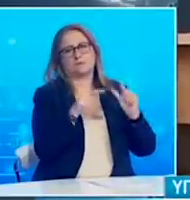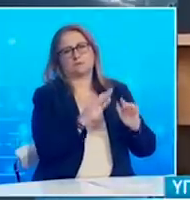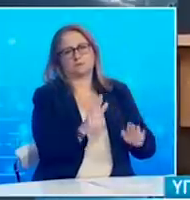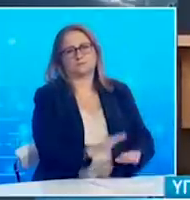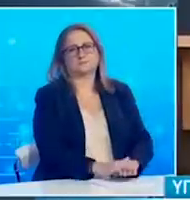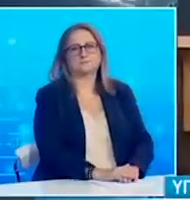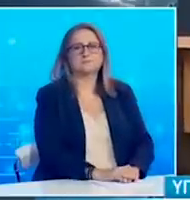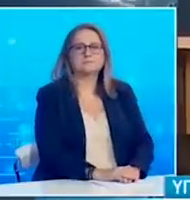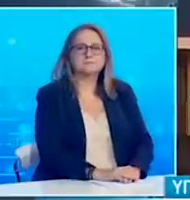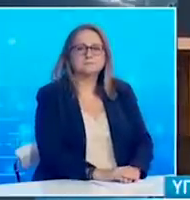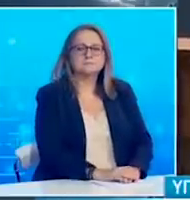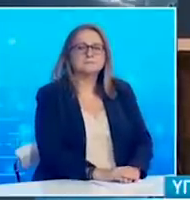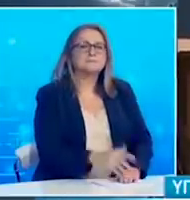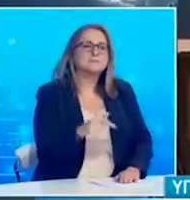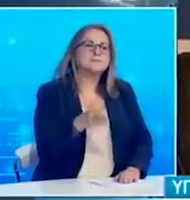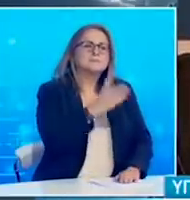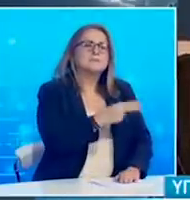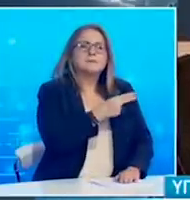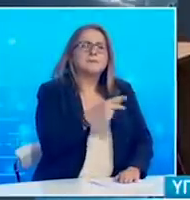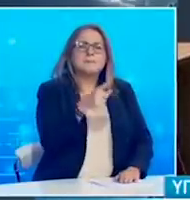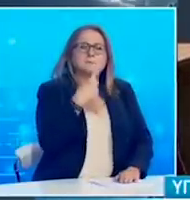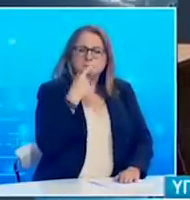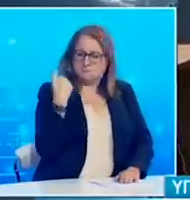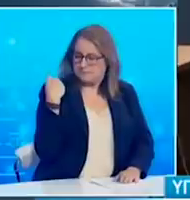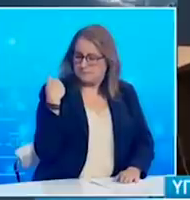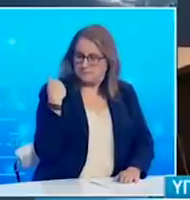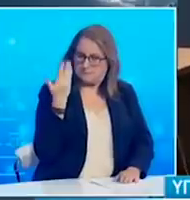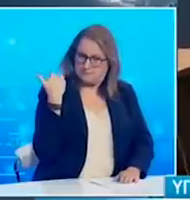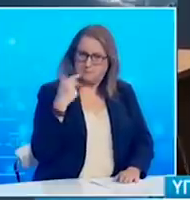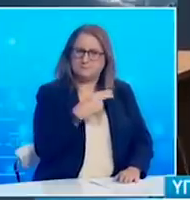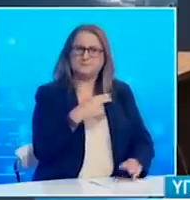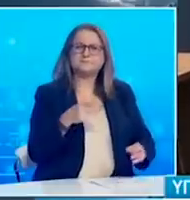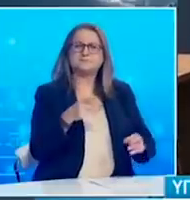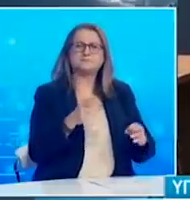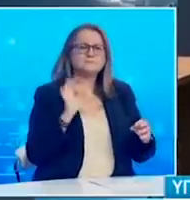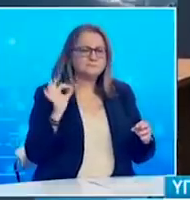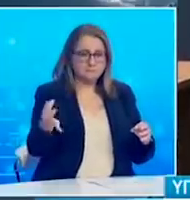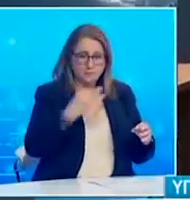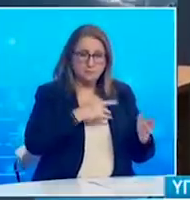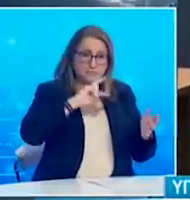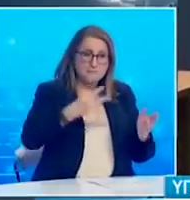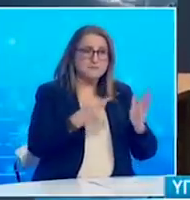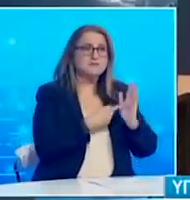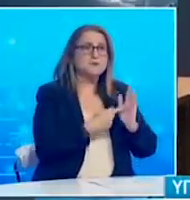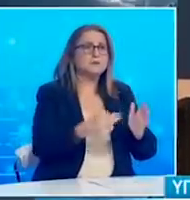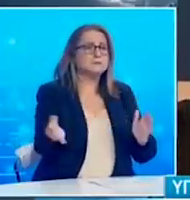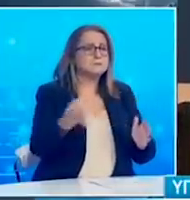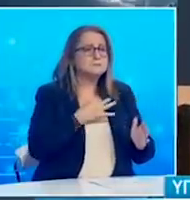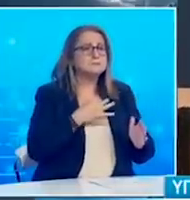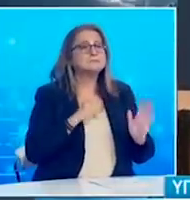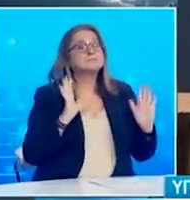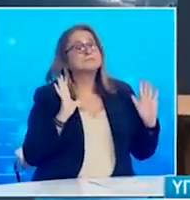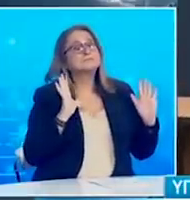Λοιπόν, όσον αφορά τα περιστατικά που αναφέρονται ως επαναμολύνσεις, προς το παρόν θα ήθελα